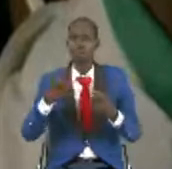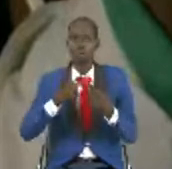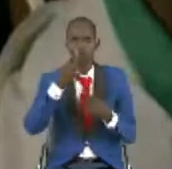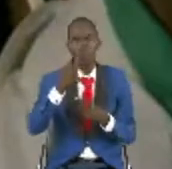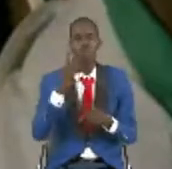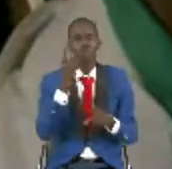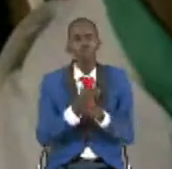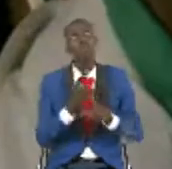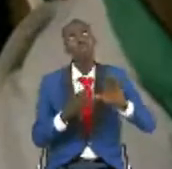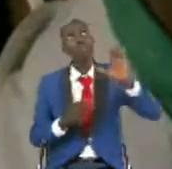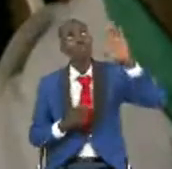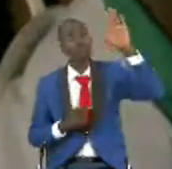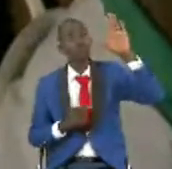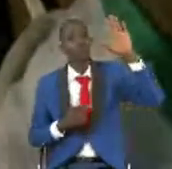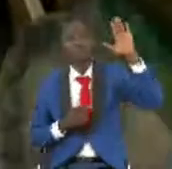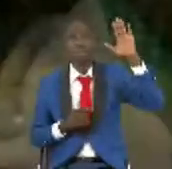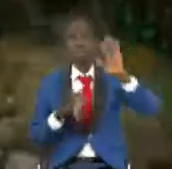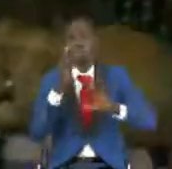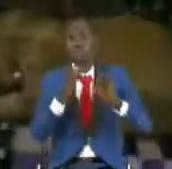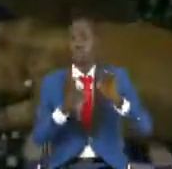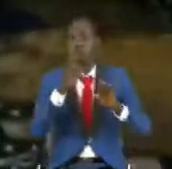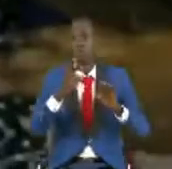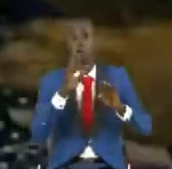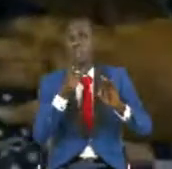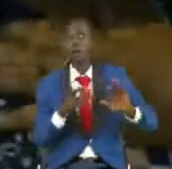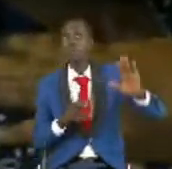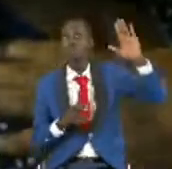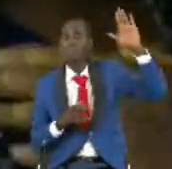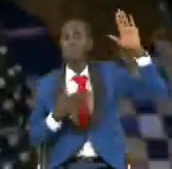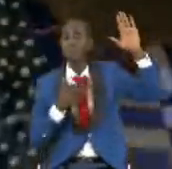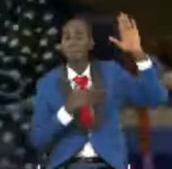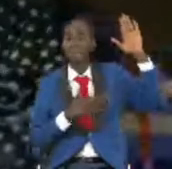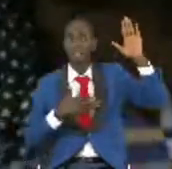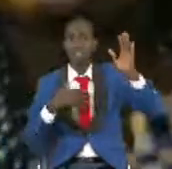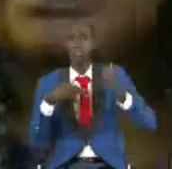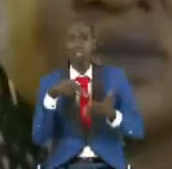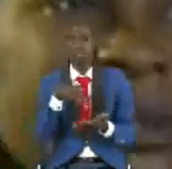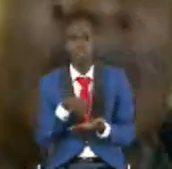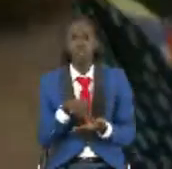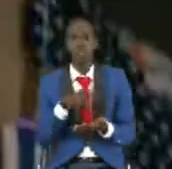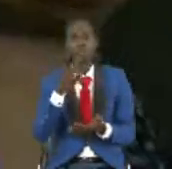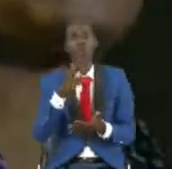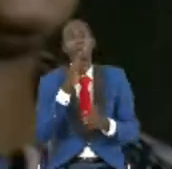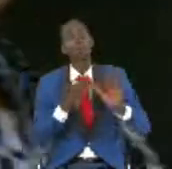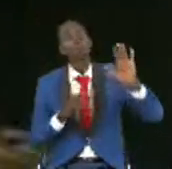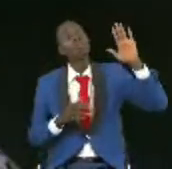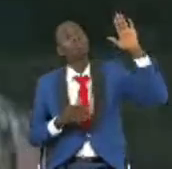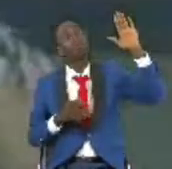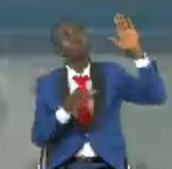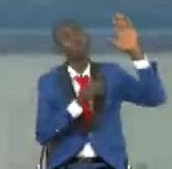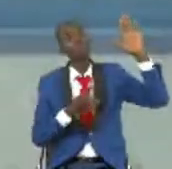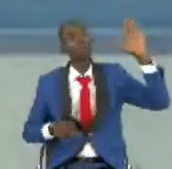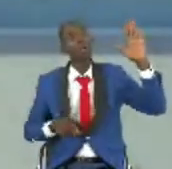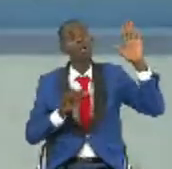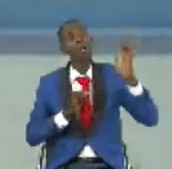es. Lève simplement ta main. Si tu lèves ta main, mets-toi debout. Tu as levé la main, lève-toi. Tu dis, oui,